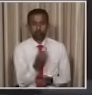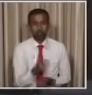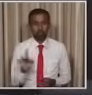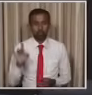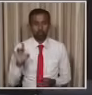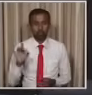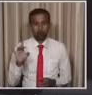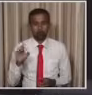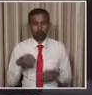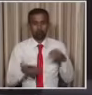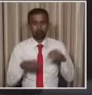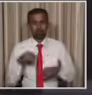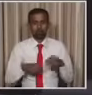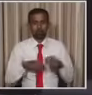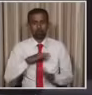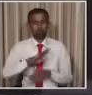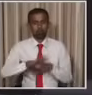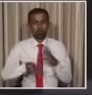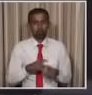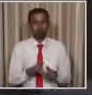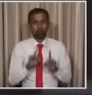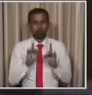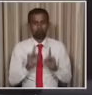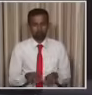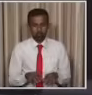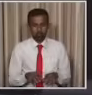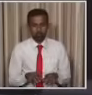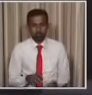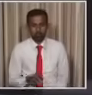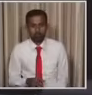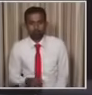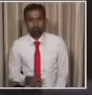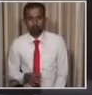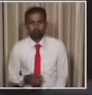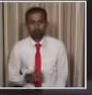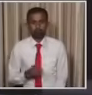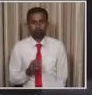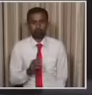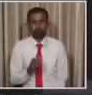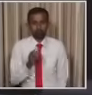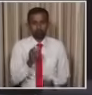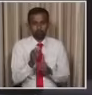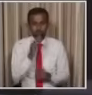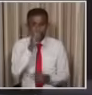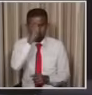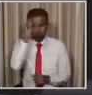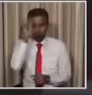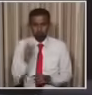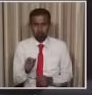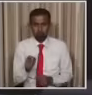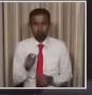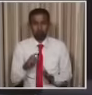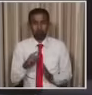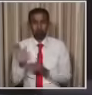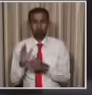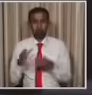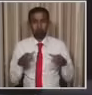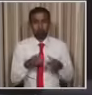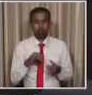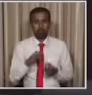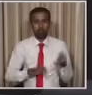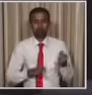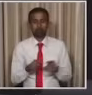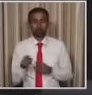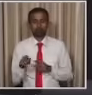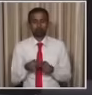2015 ඇති වුණු දේශපාලන ව්‍යාකූලත්වයත් එක්ක. මෛත්‍රීපාල සිරිසේන ජනාධිපතිතුමා ශ්‍රී ලංකා නිදහස් පක්ෂයේ මහලේකම්වරයා